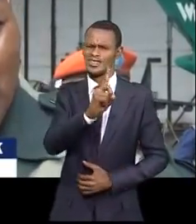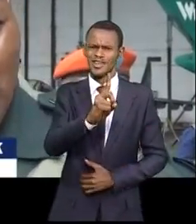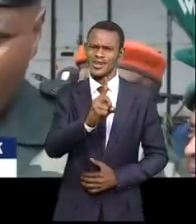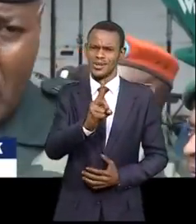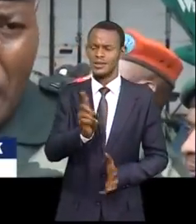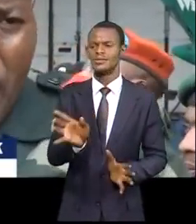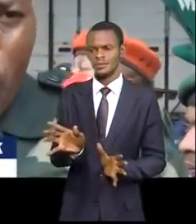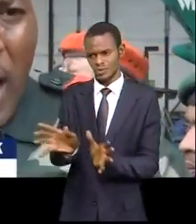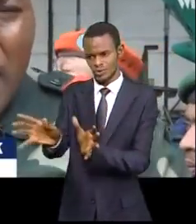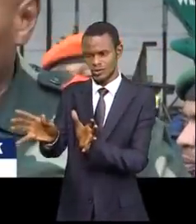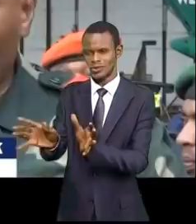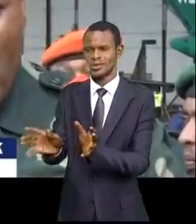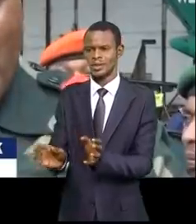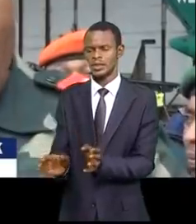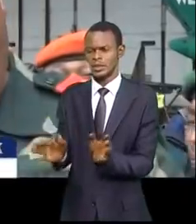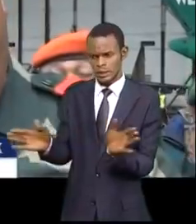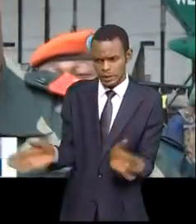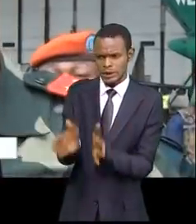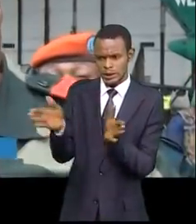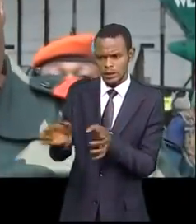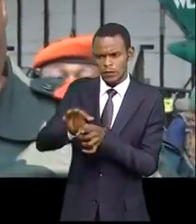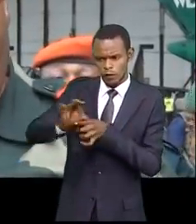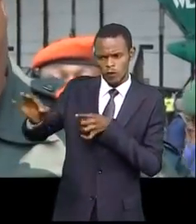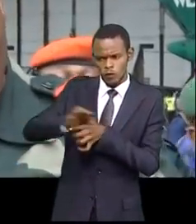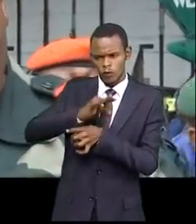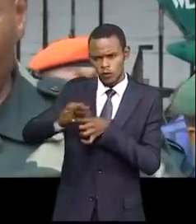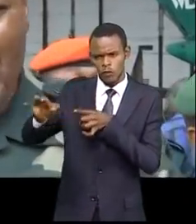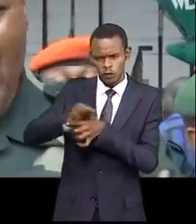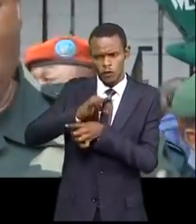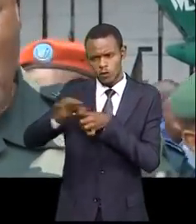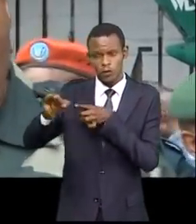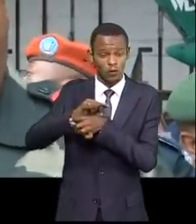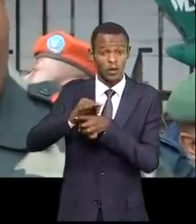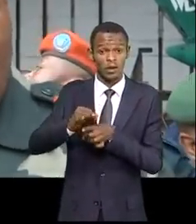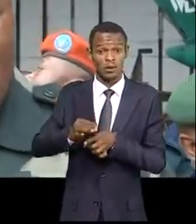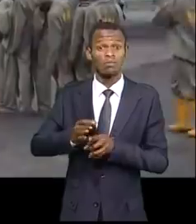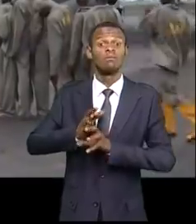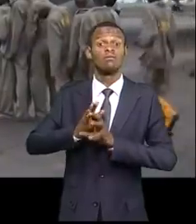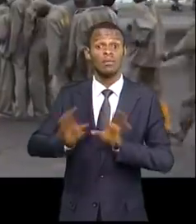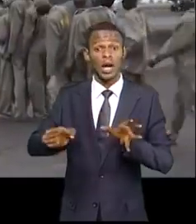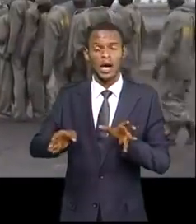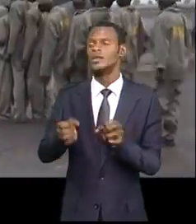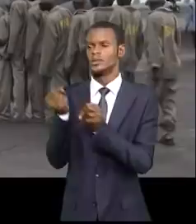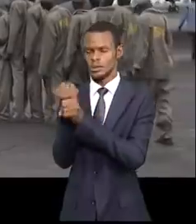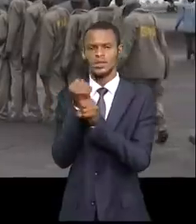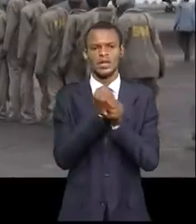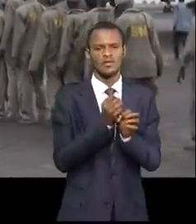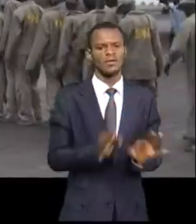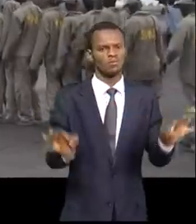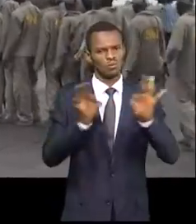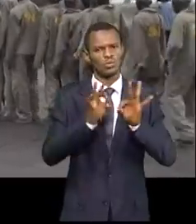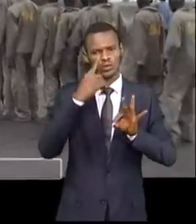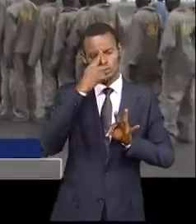n'étant pas un mois on prenait qui vont terminer leur formation de l'encadrement ont été frileux la société cette quatrième vague des